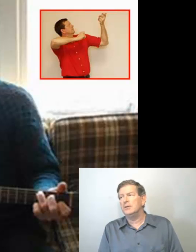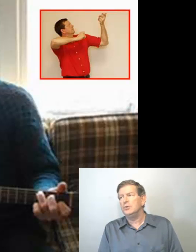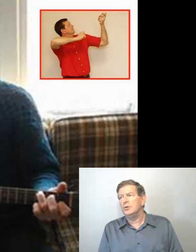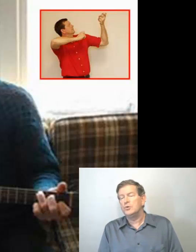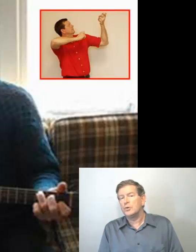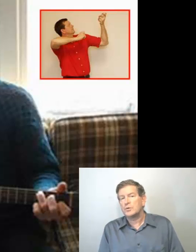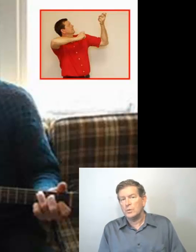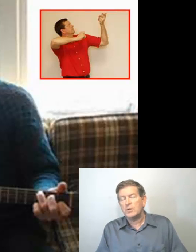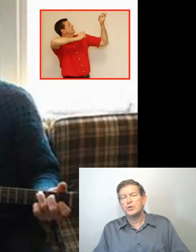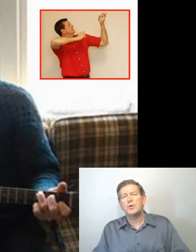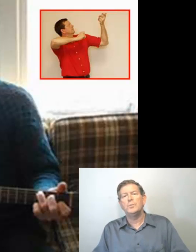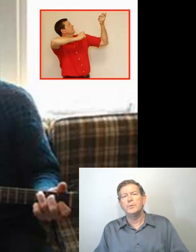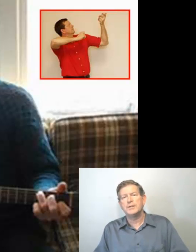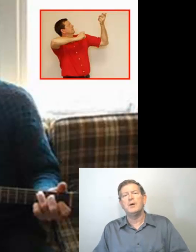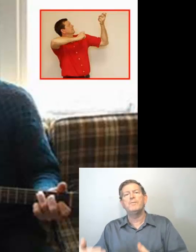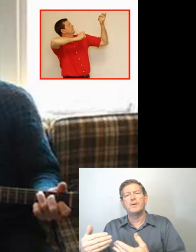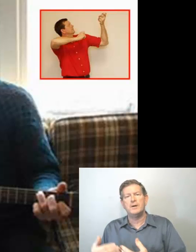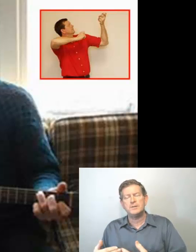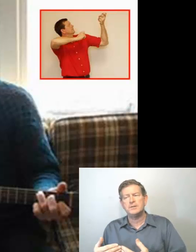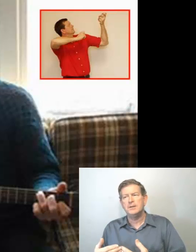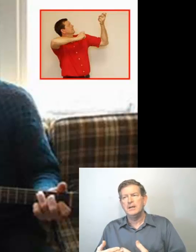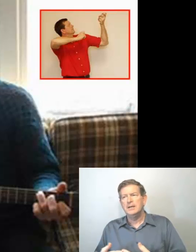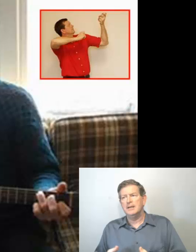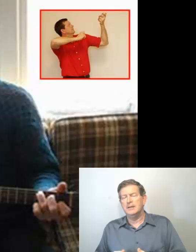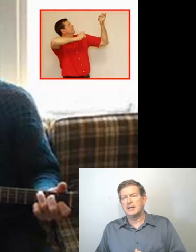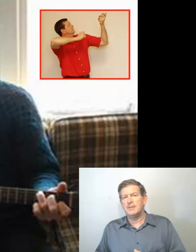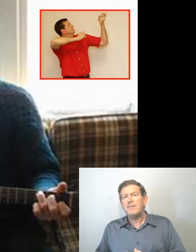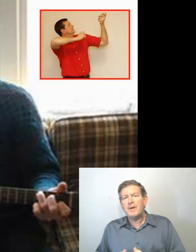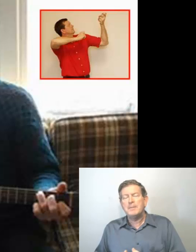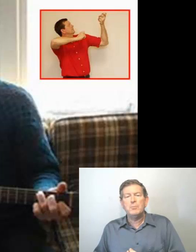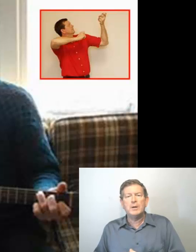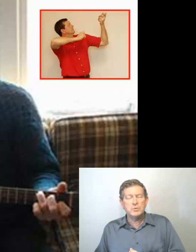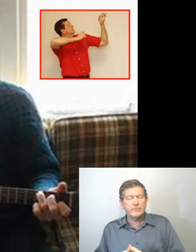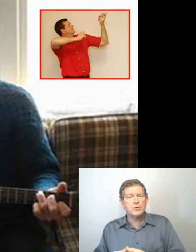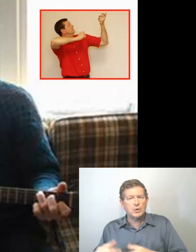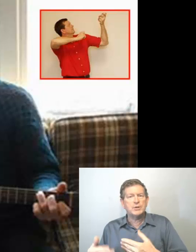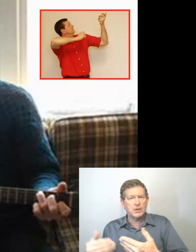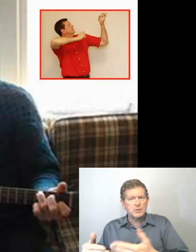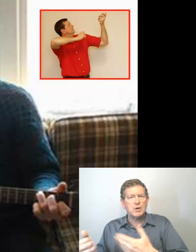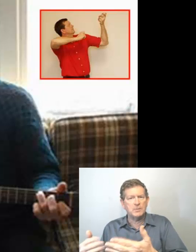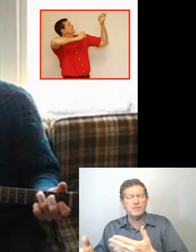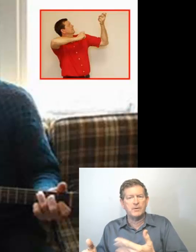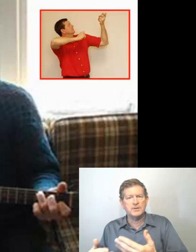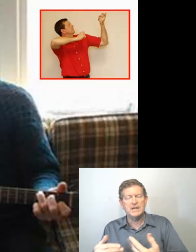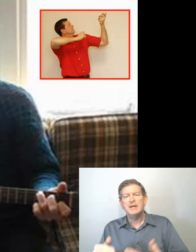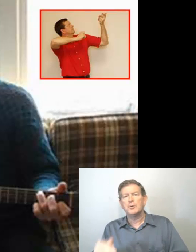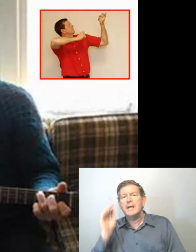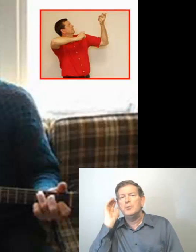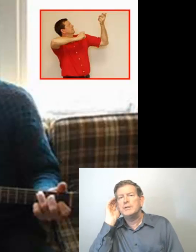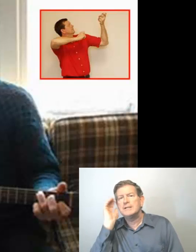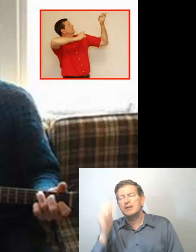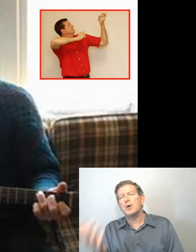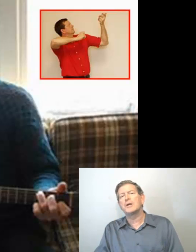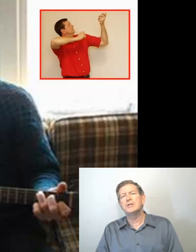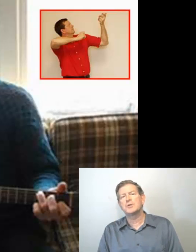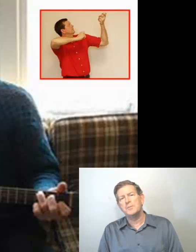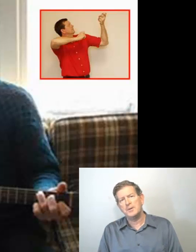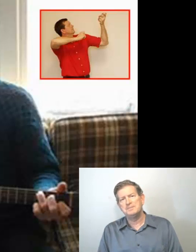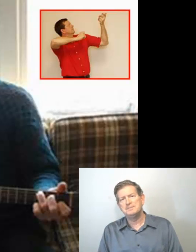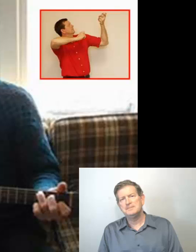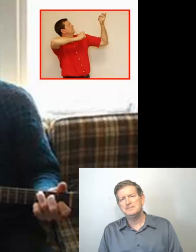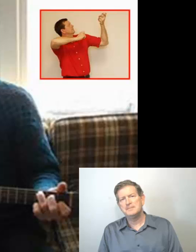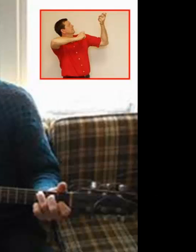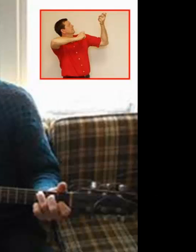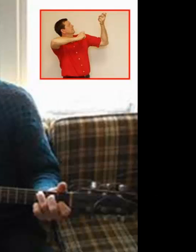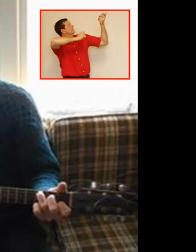maintenant une chanson que j'ai composée en France et que ma femme et moi nous avons chanté ensemble en France. Donc écoutez cet